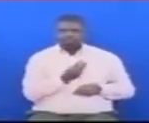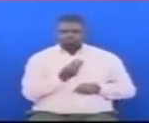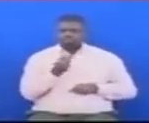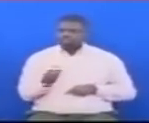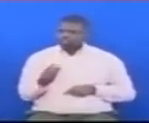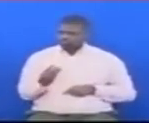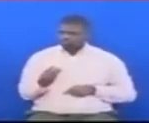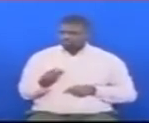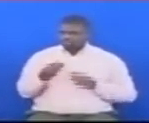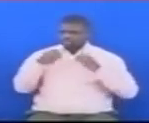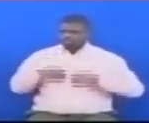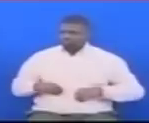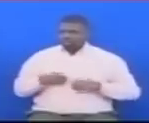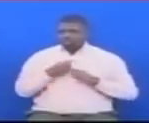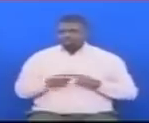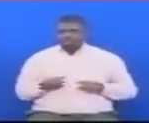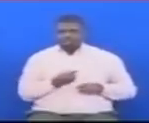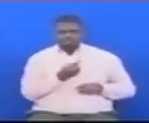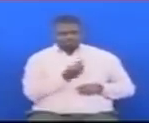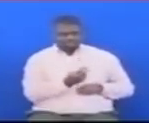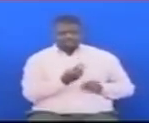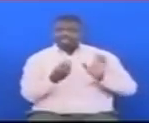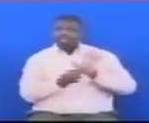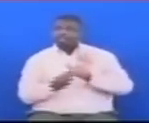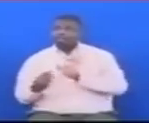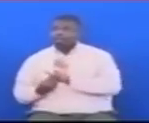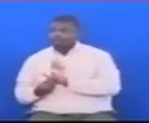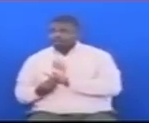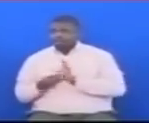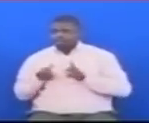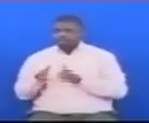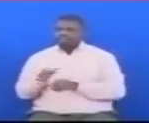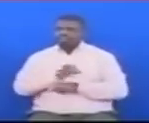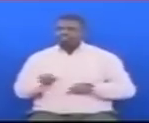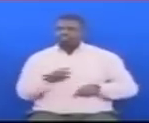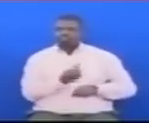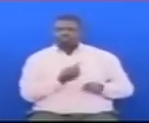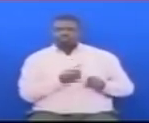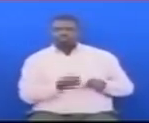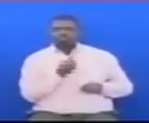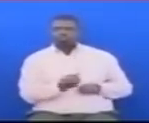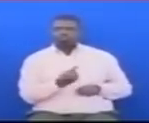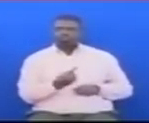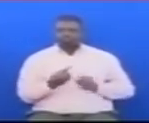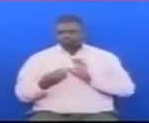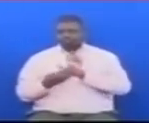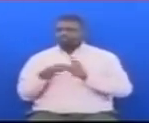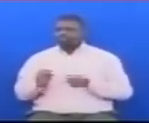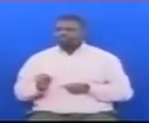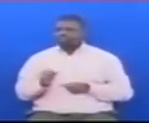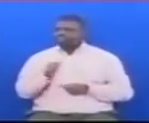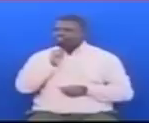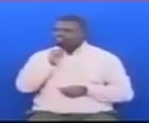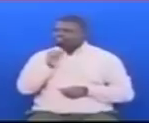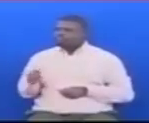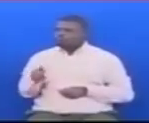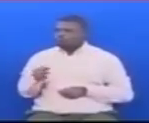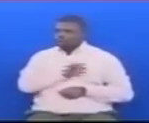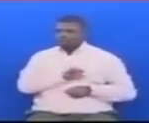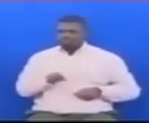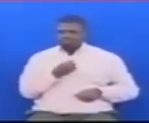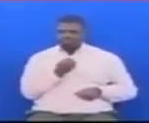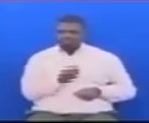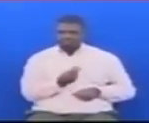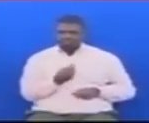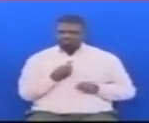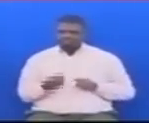ni 288, ikiwemo madarasa 1190, mabweni 222 na vyoo 2141.